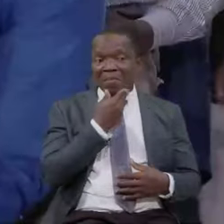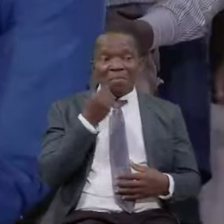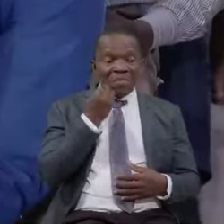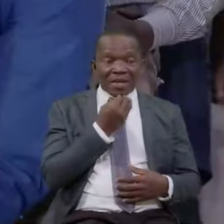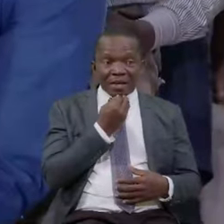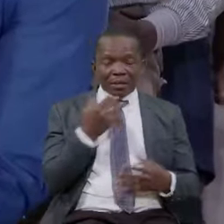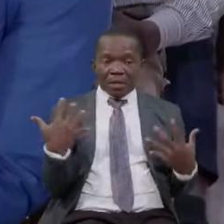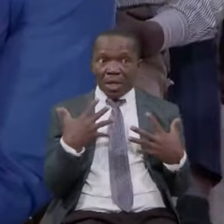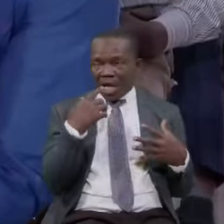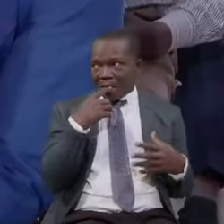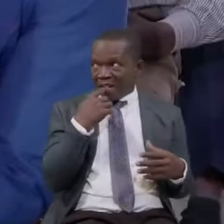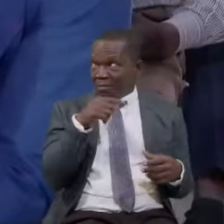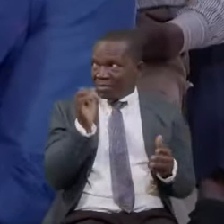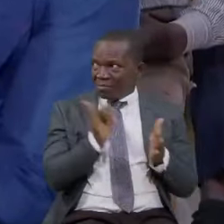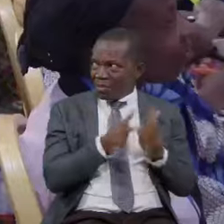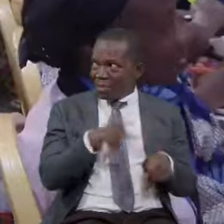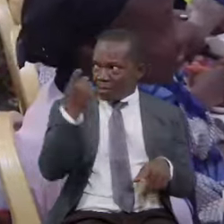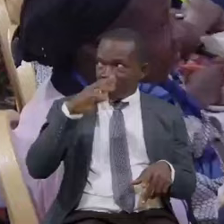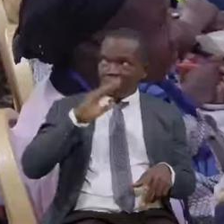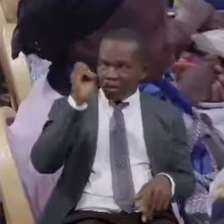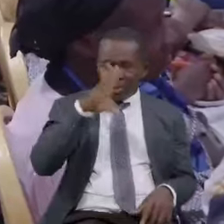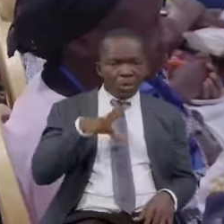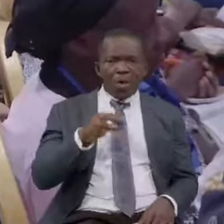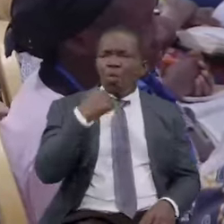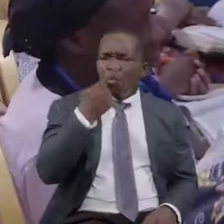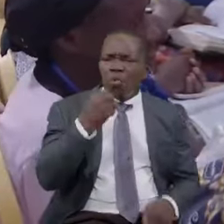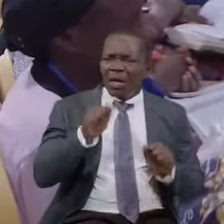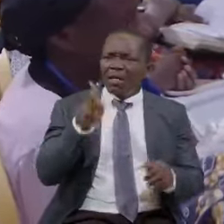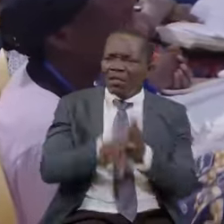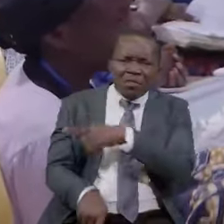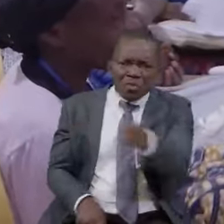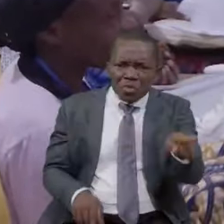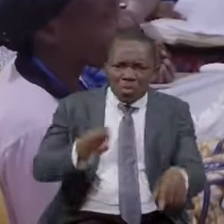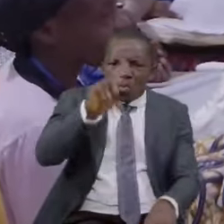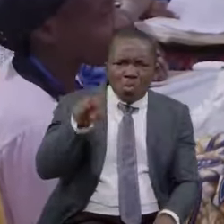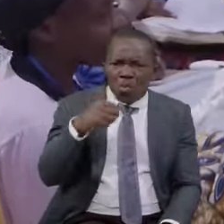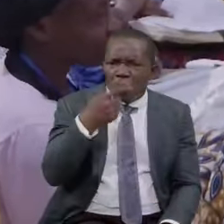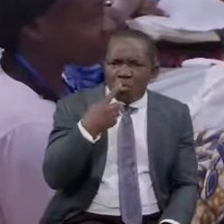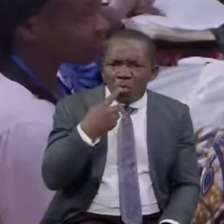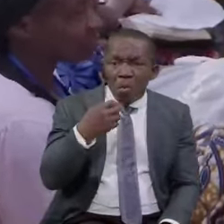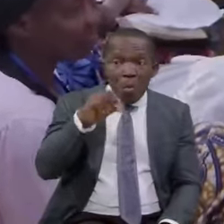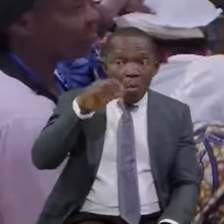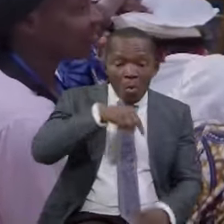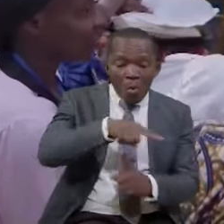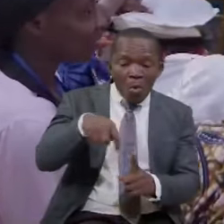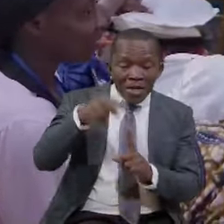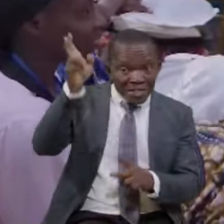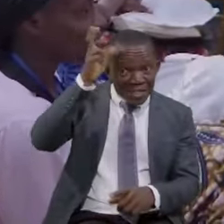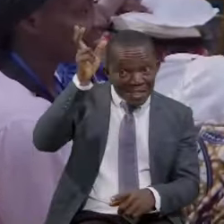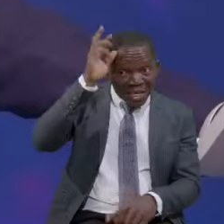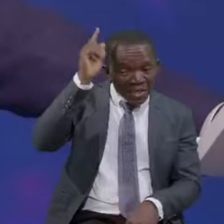tuer qui peut te tuer quand Satan leur maîre ne peut même pas te